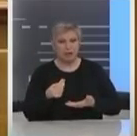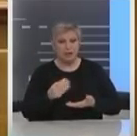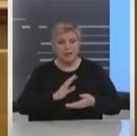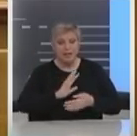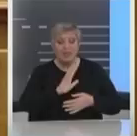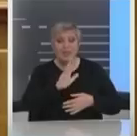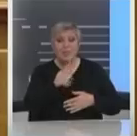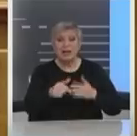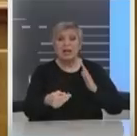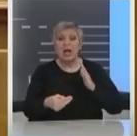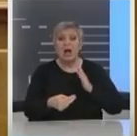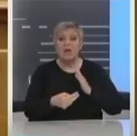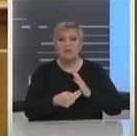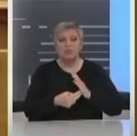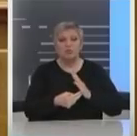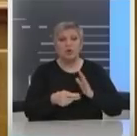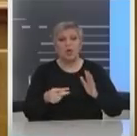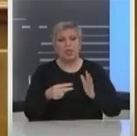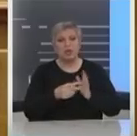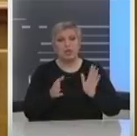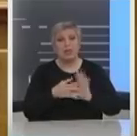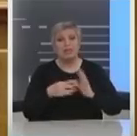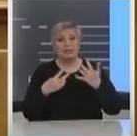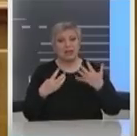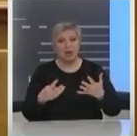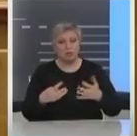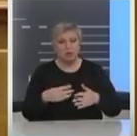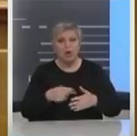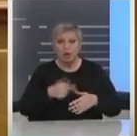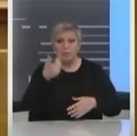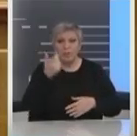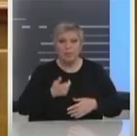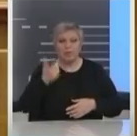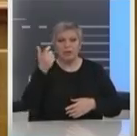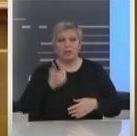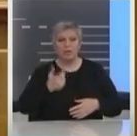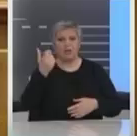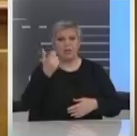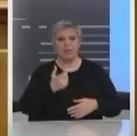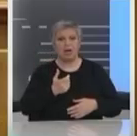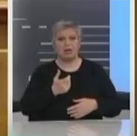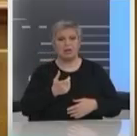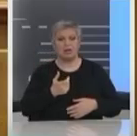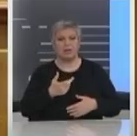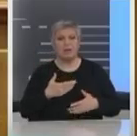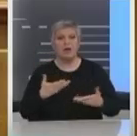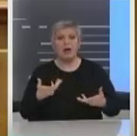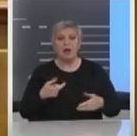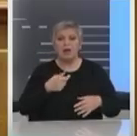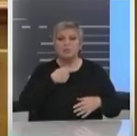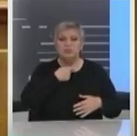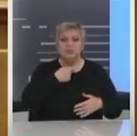να δανείζεται από τις αγορές με λογικά επιτόκια. Και για να το πετύχει αυτό, η χώρα